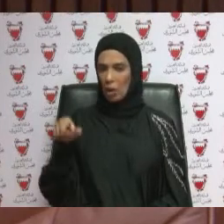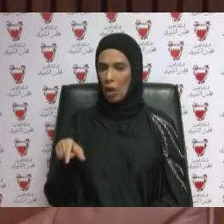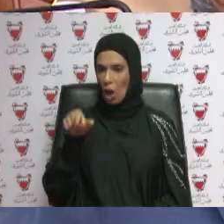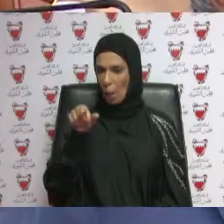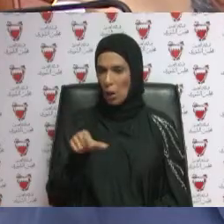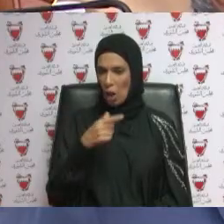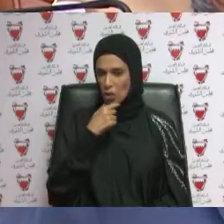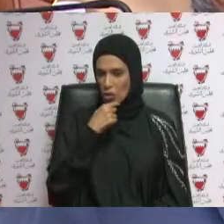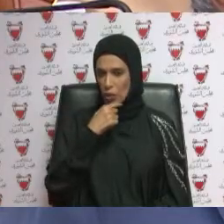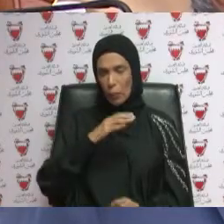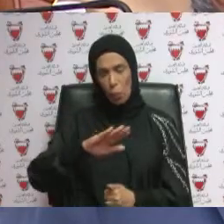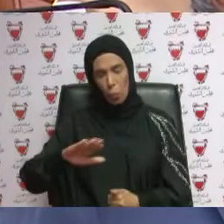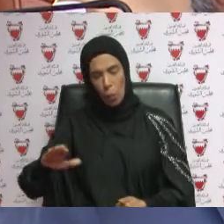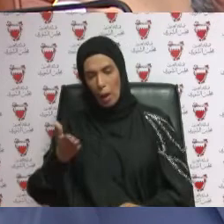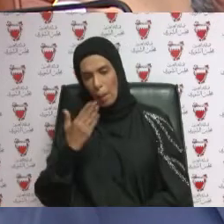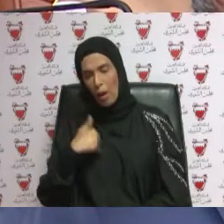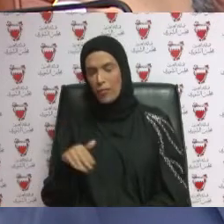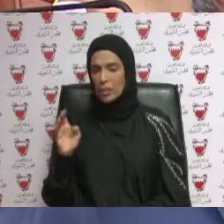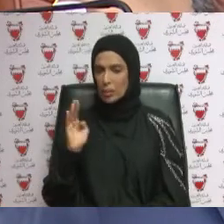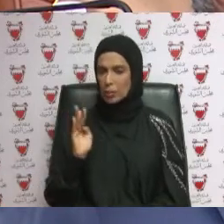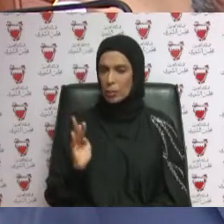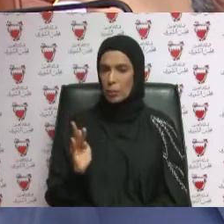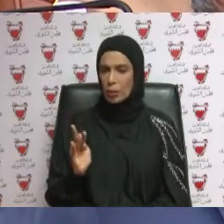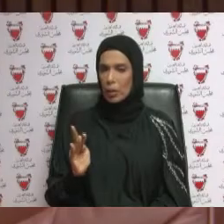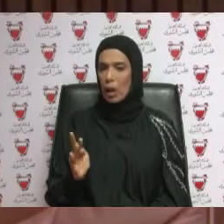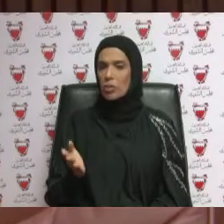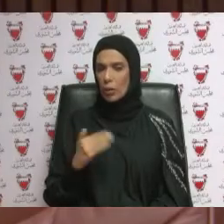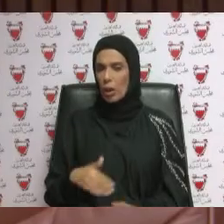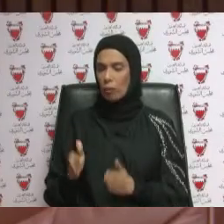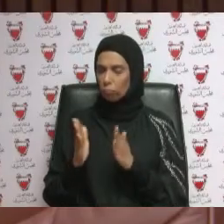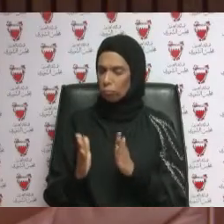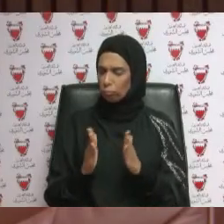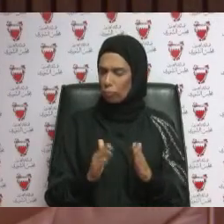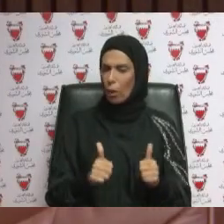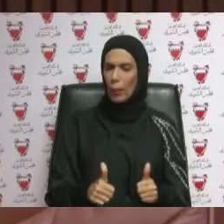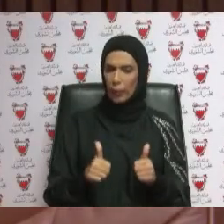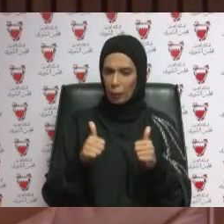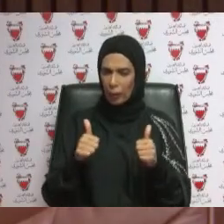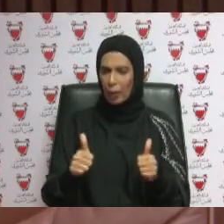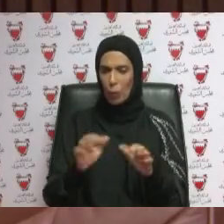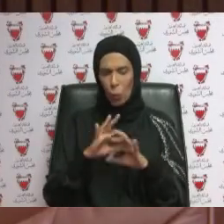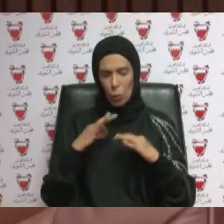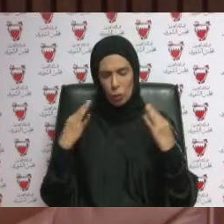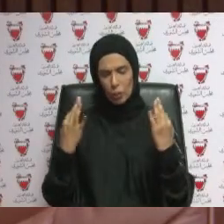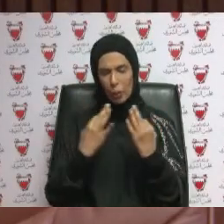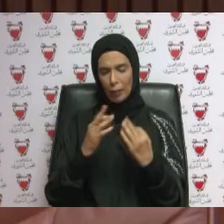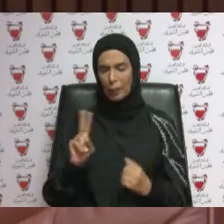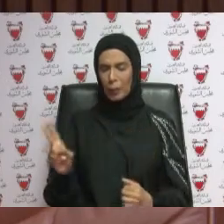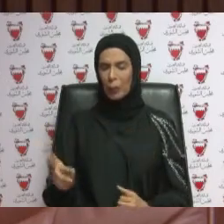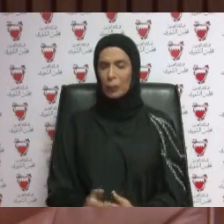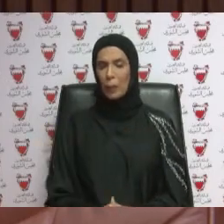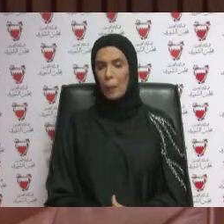خاصة العازبة تكون طبعا أكثر تنظيما وإحكاما أمنيا واجتماعيا وخلاف ذلك. شكرا لك